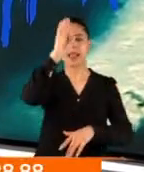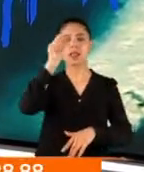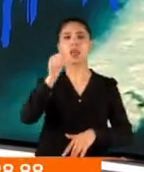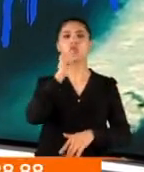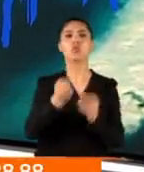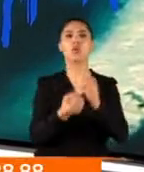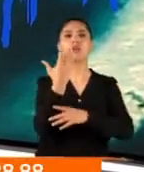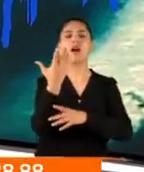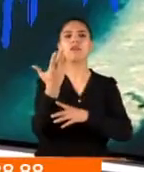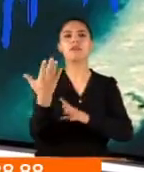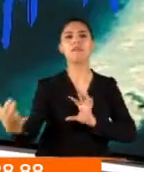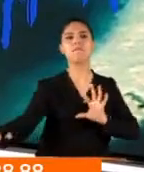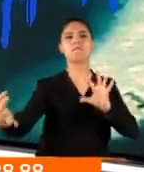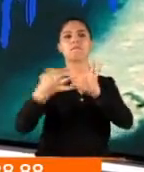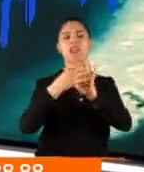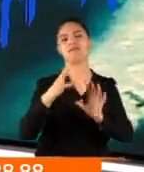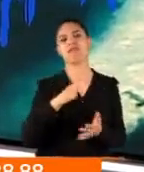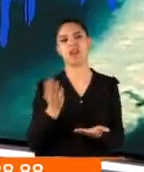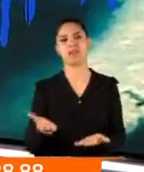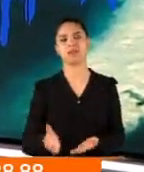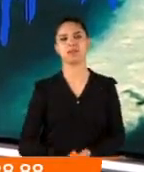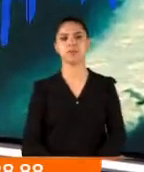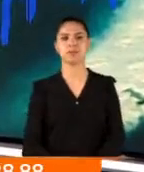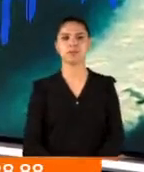su kaynaklarından birine, Şamlar Gölü'ne karışıyor.